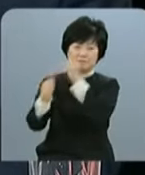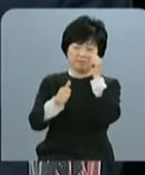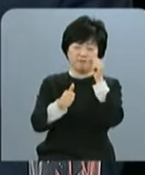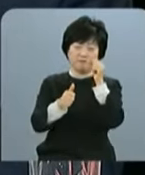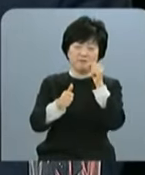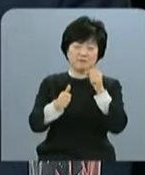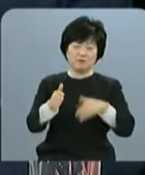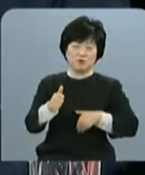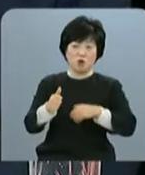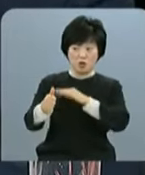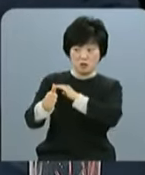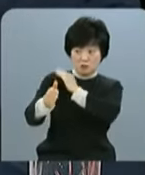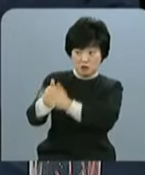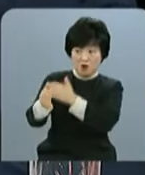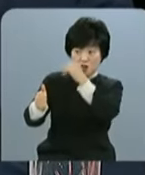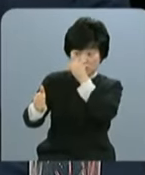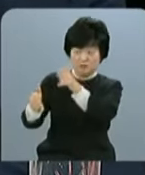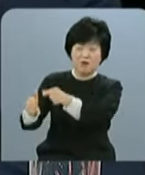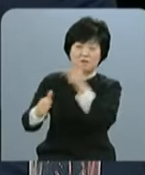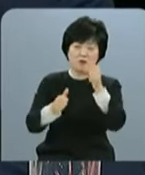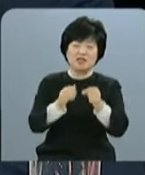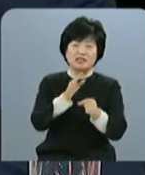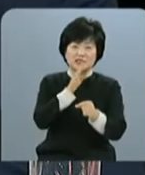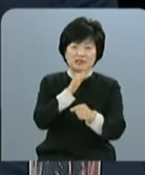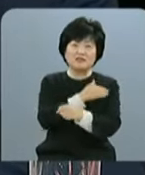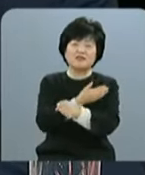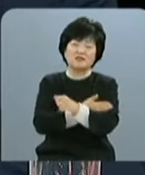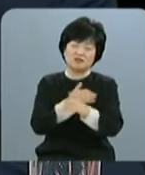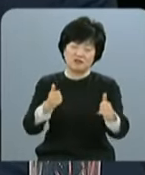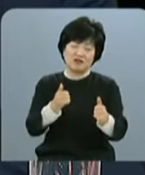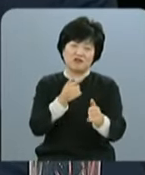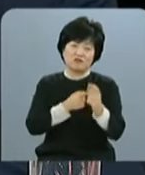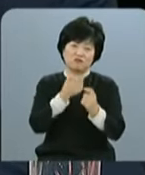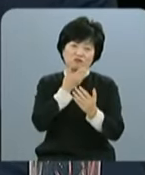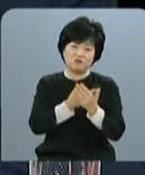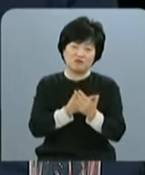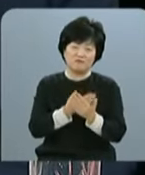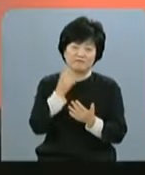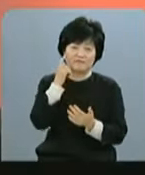진정한 능력자들이 저는 더 중요하다고 생각합니다. 네, 좋습니다.